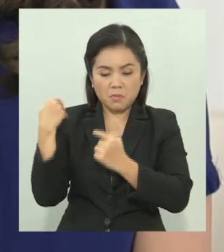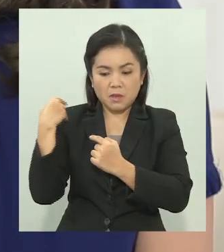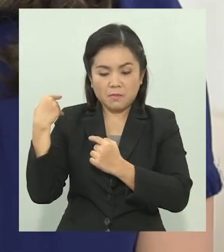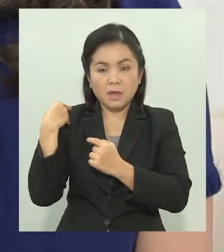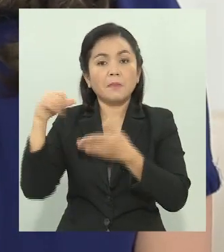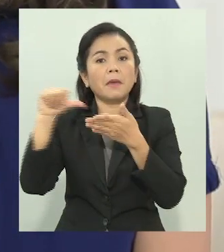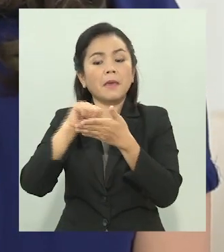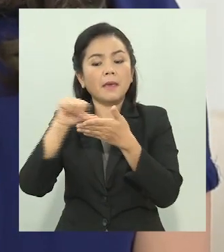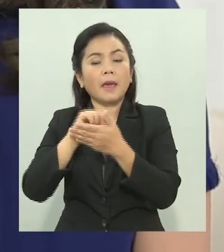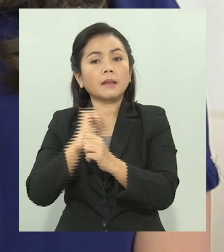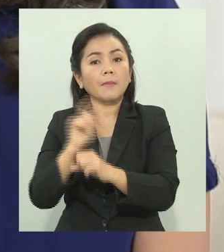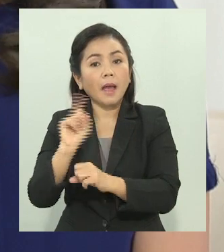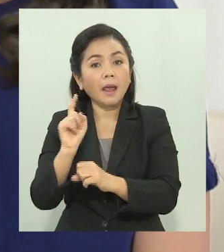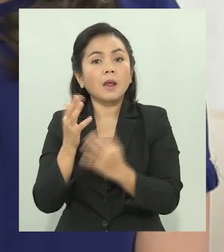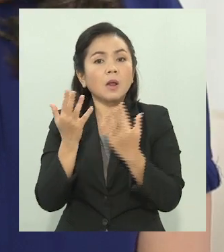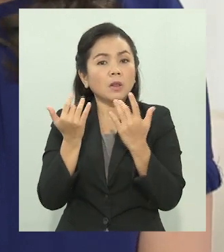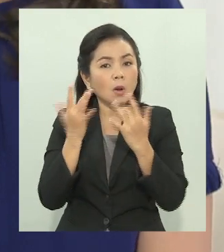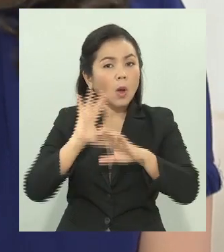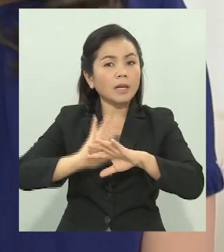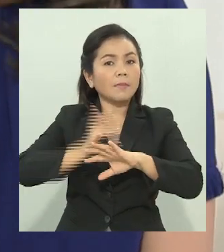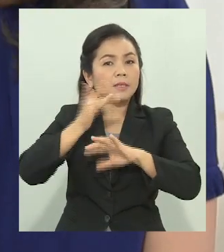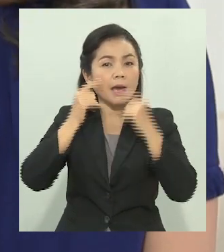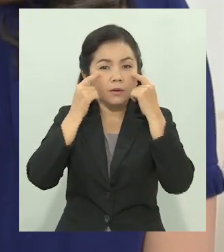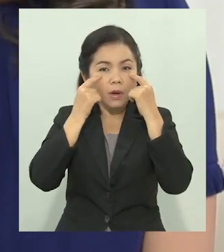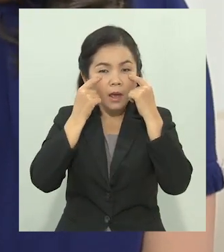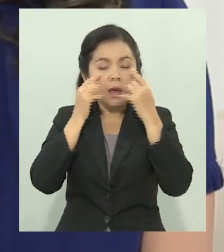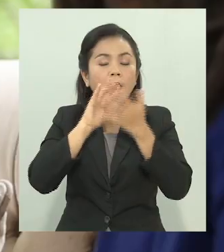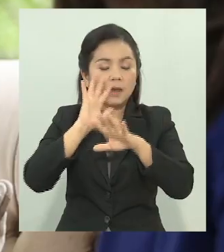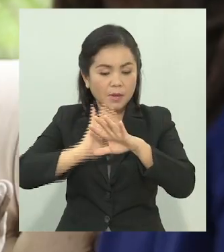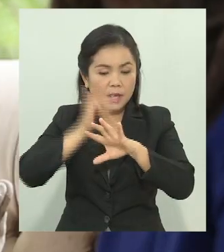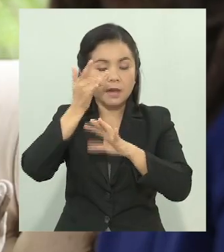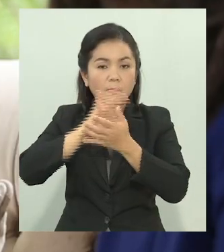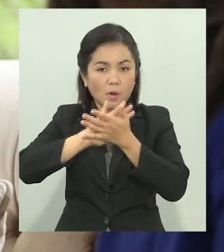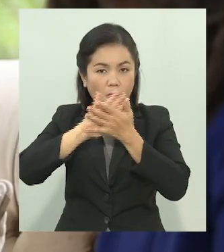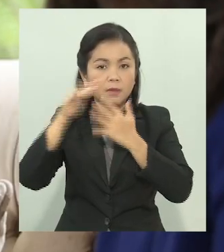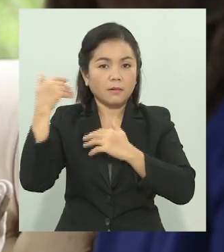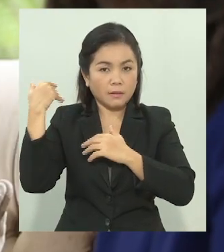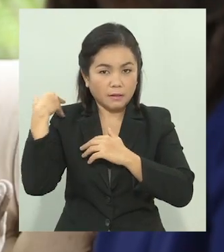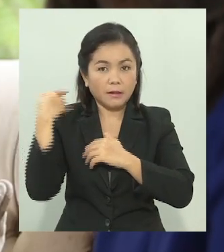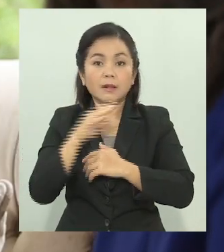แก ้ก็ต้องรอให้ตาปรับตัวสักระยะหนึ่งส่วนมากจะถ้าเกิด